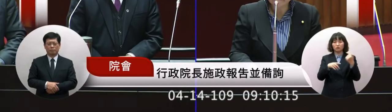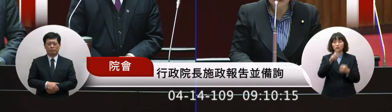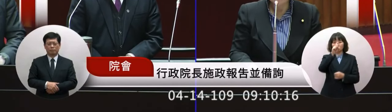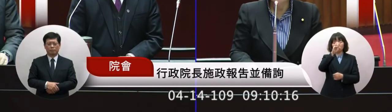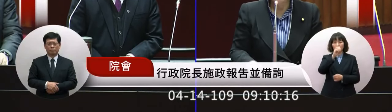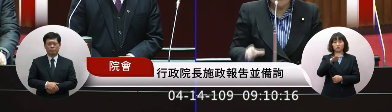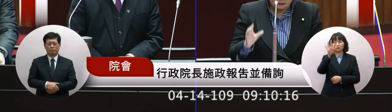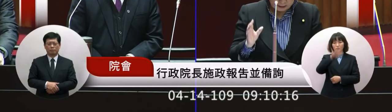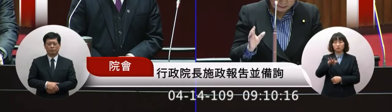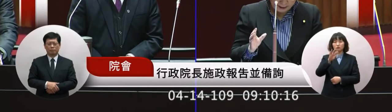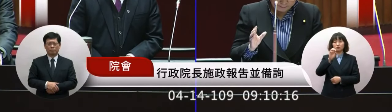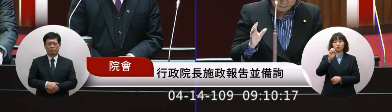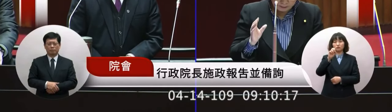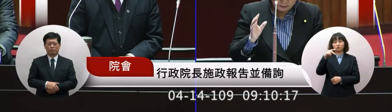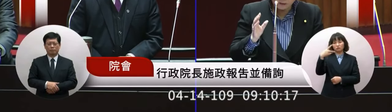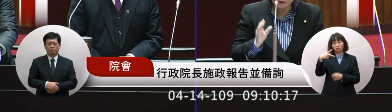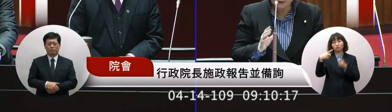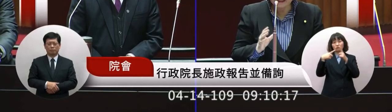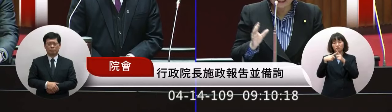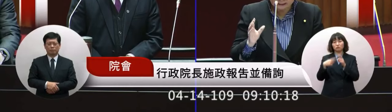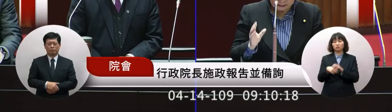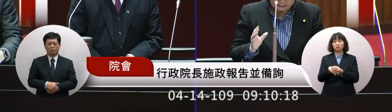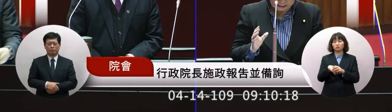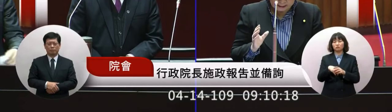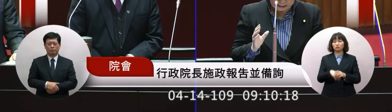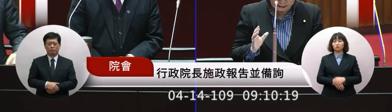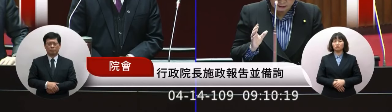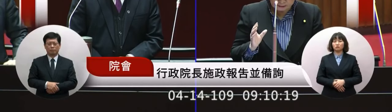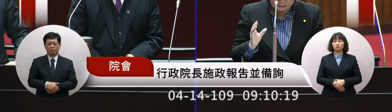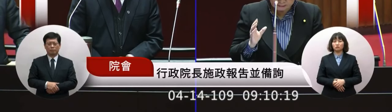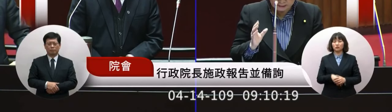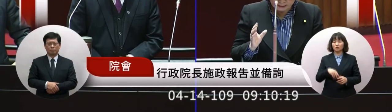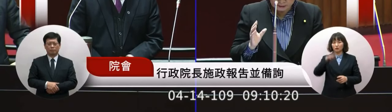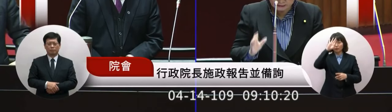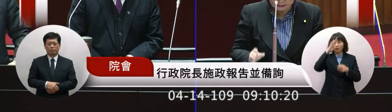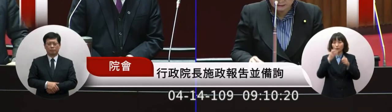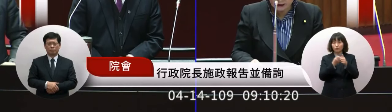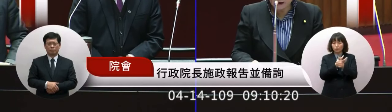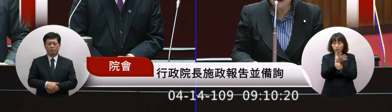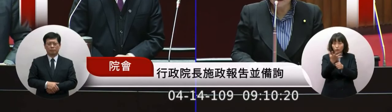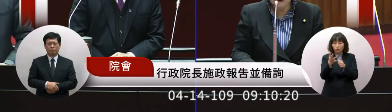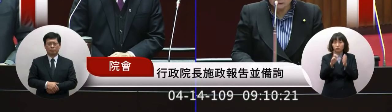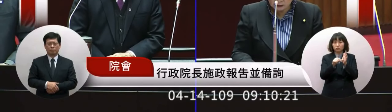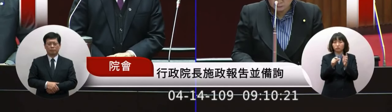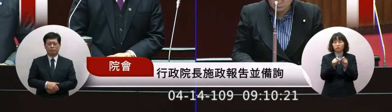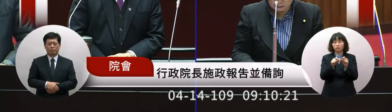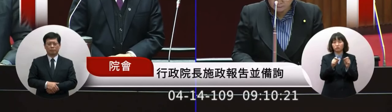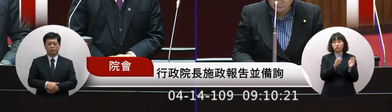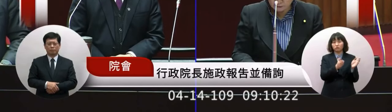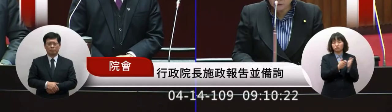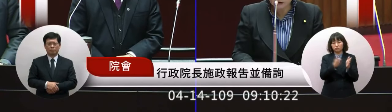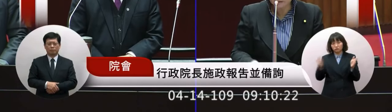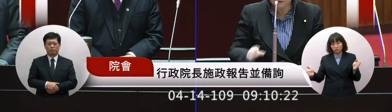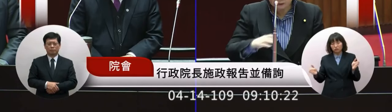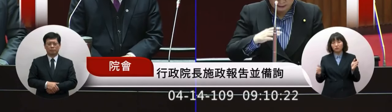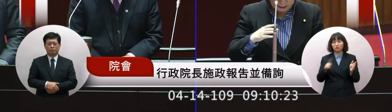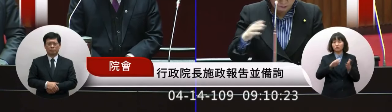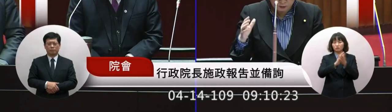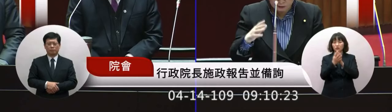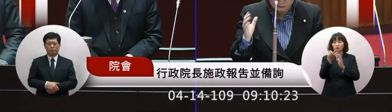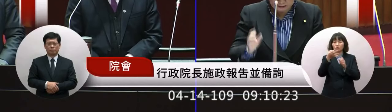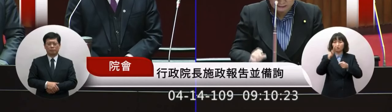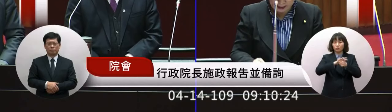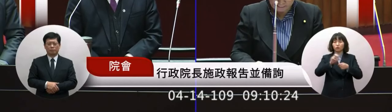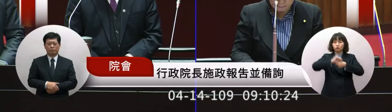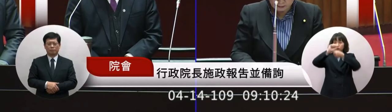104702人。可见，随着这个疫情战线的延长，这个补偿费用势必会